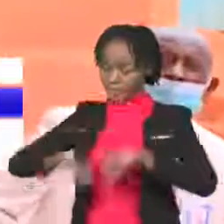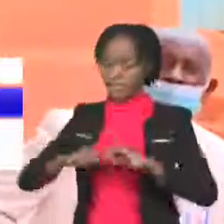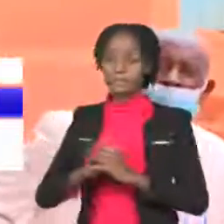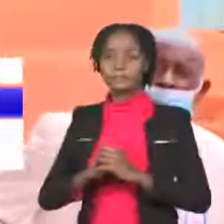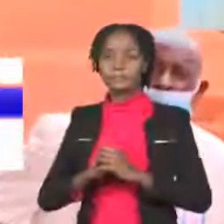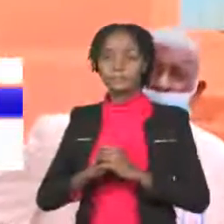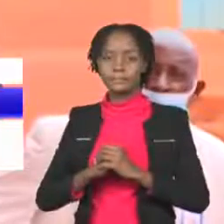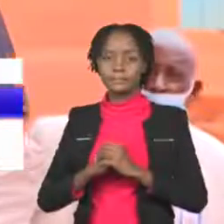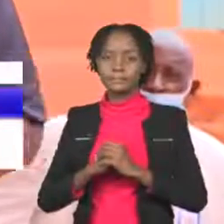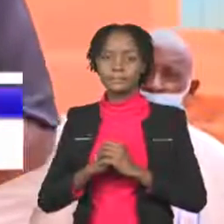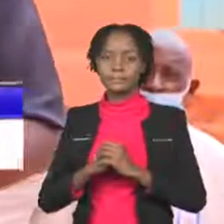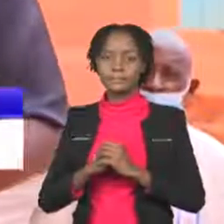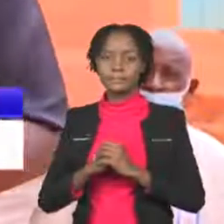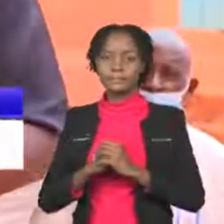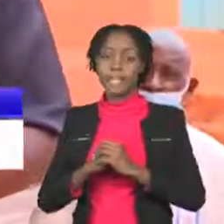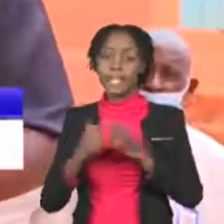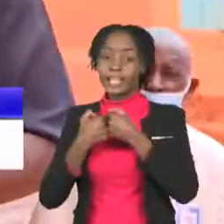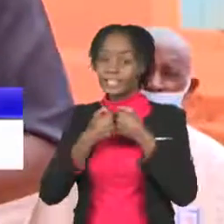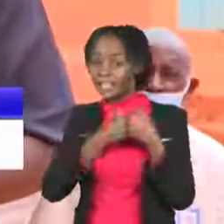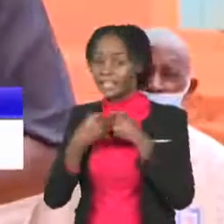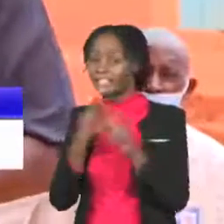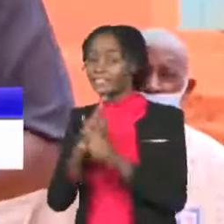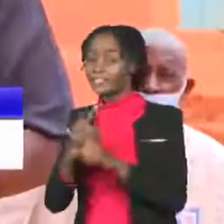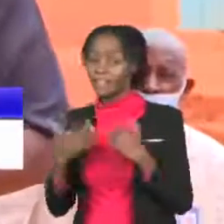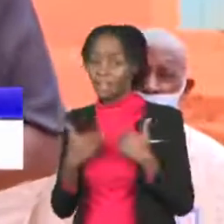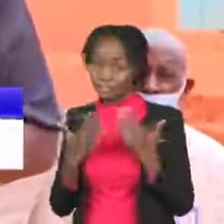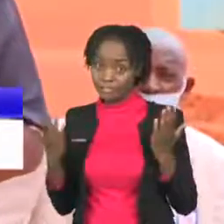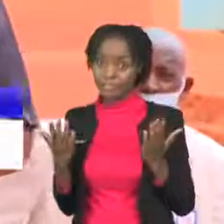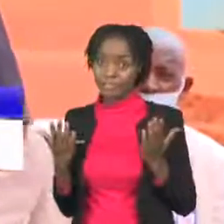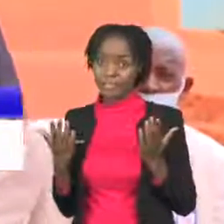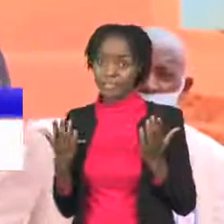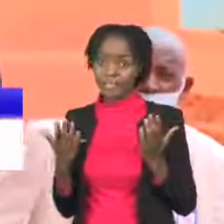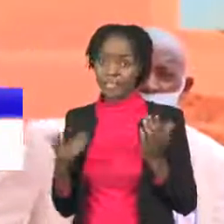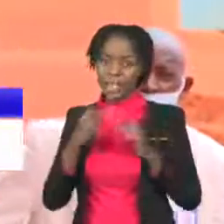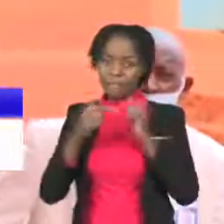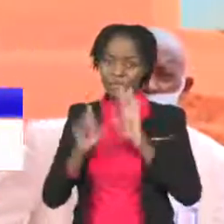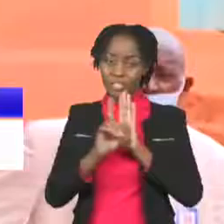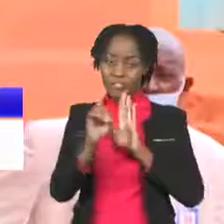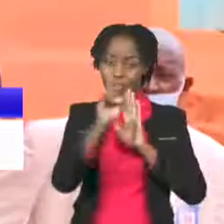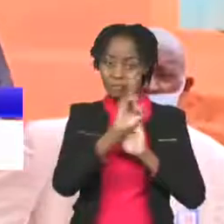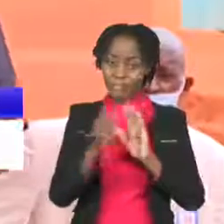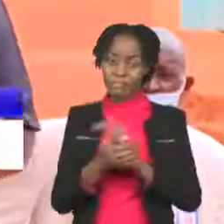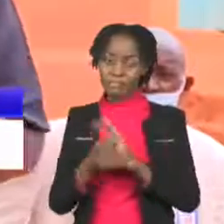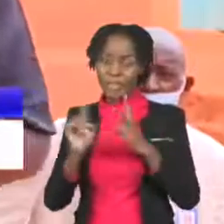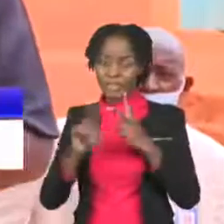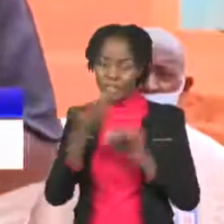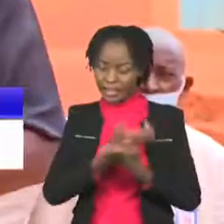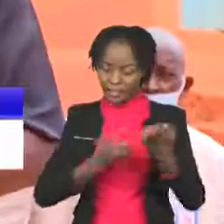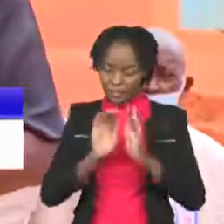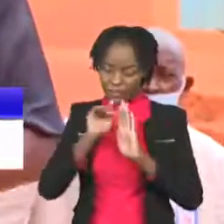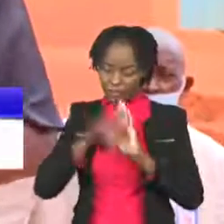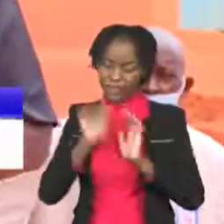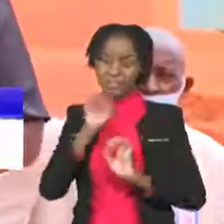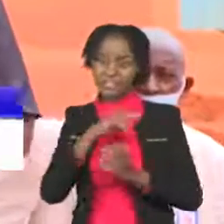katika changamoto tulizonazo, mambo ya maendeleo, uchumi ambao umeenda